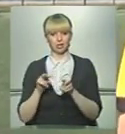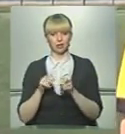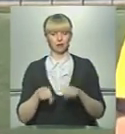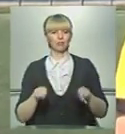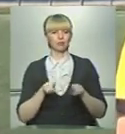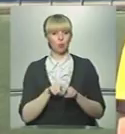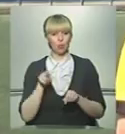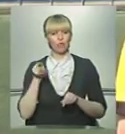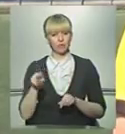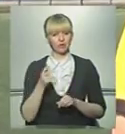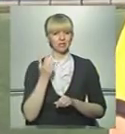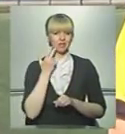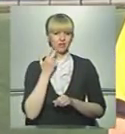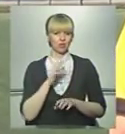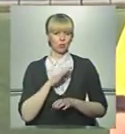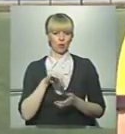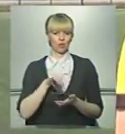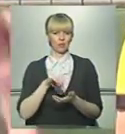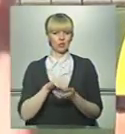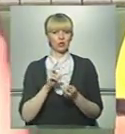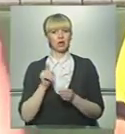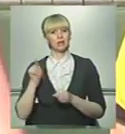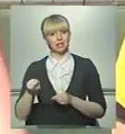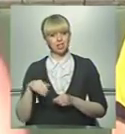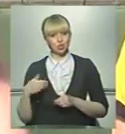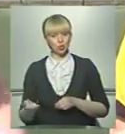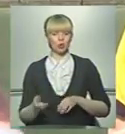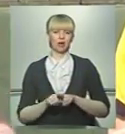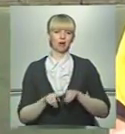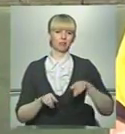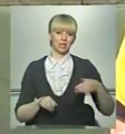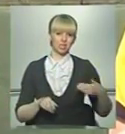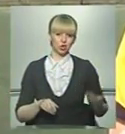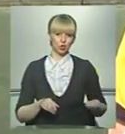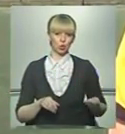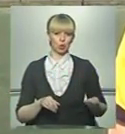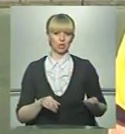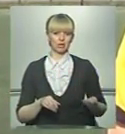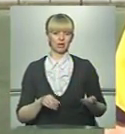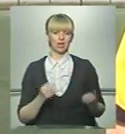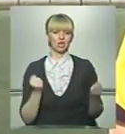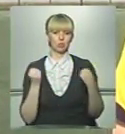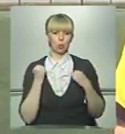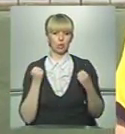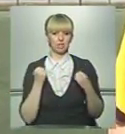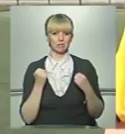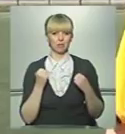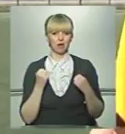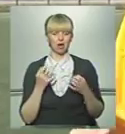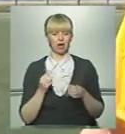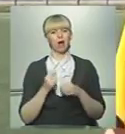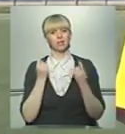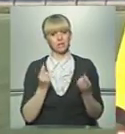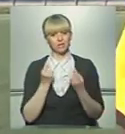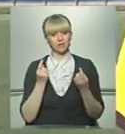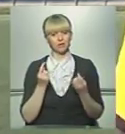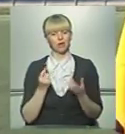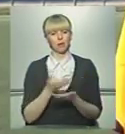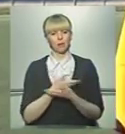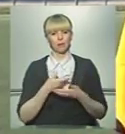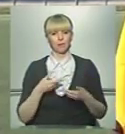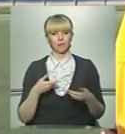Тому він завжди був присутній як і на тій стороні, так і на стороні спортсменів. А зазвичай ми